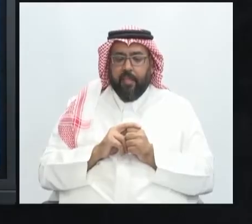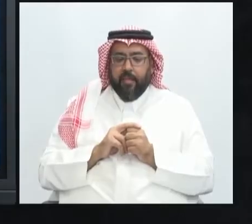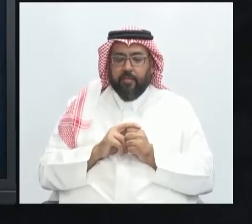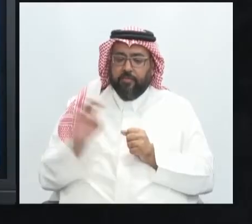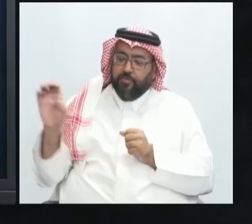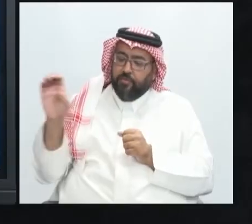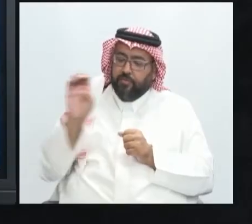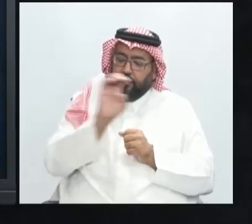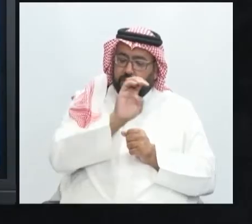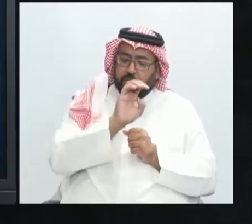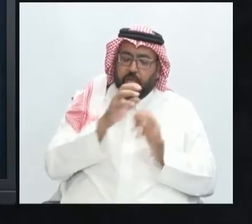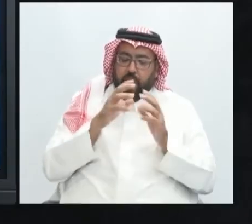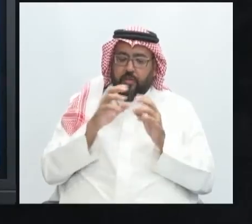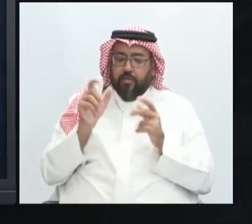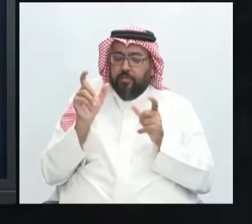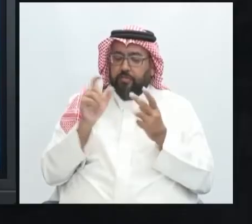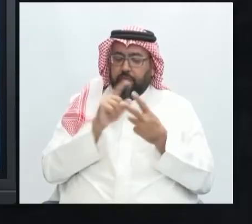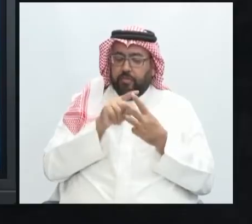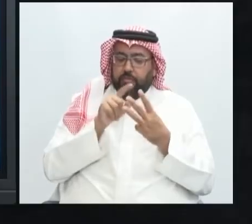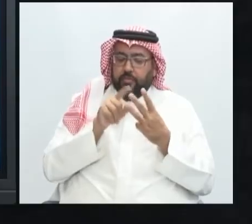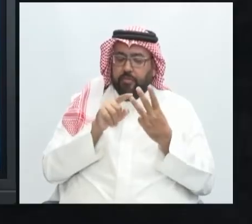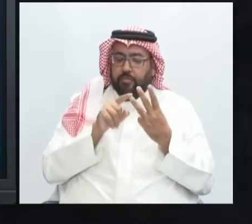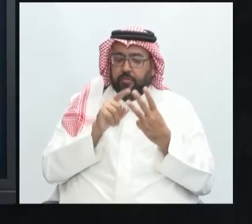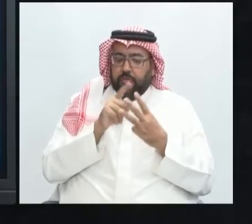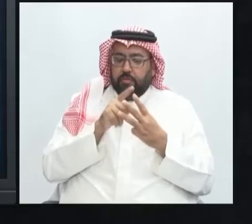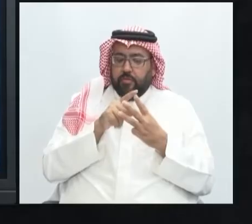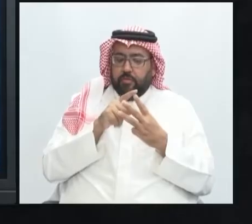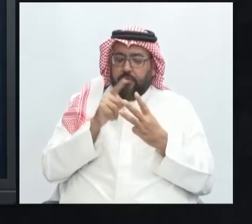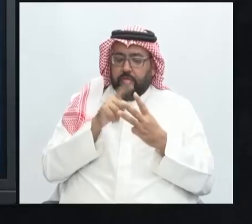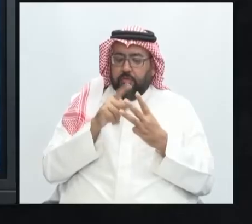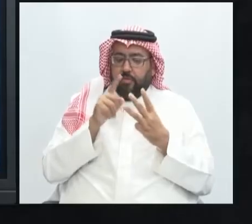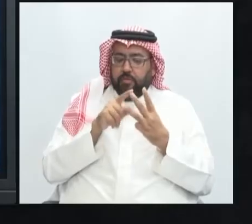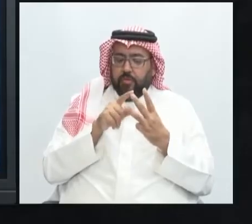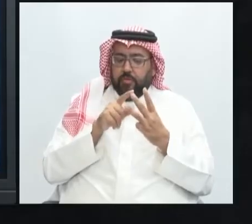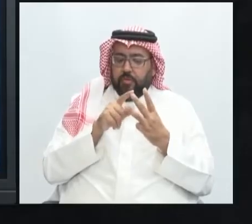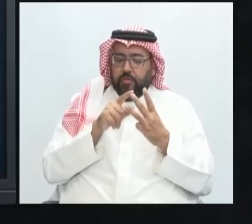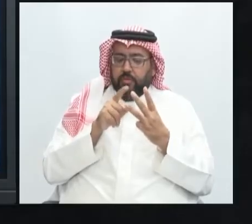جميل قلنا ثلاث جمل ممتاز